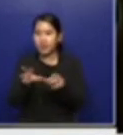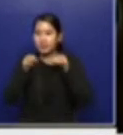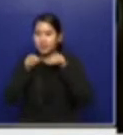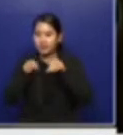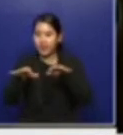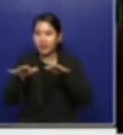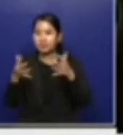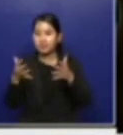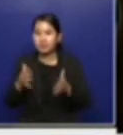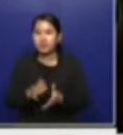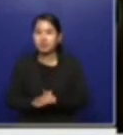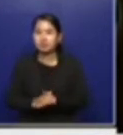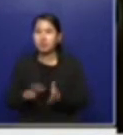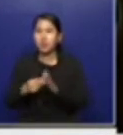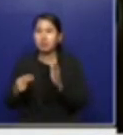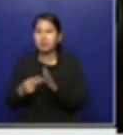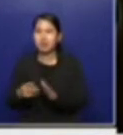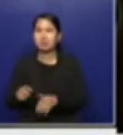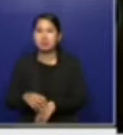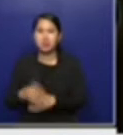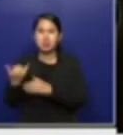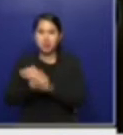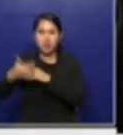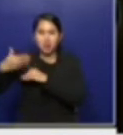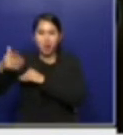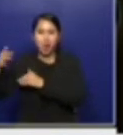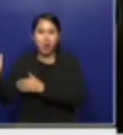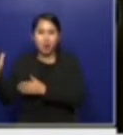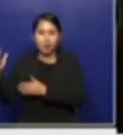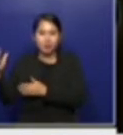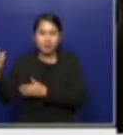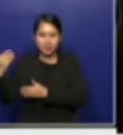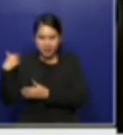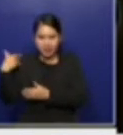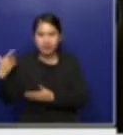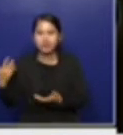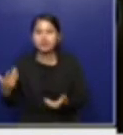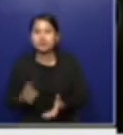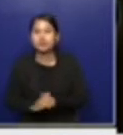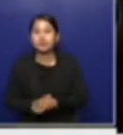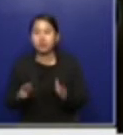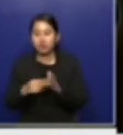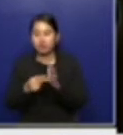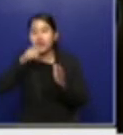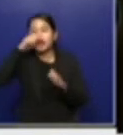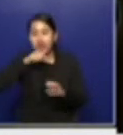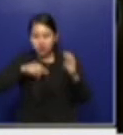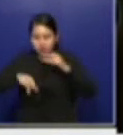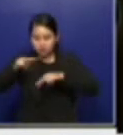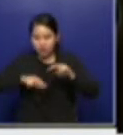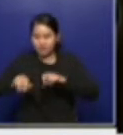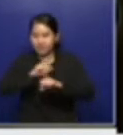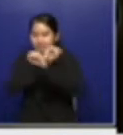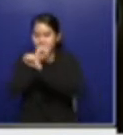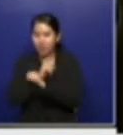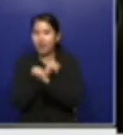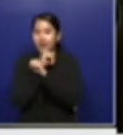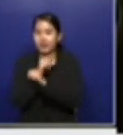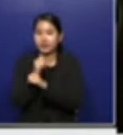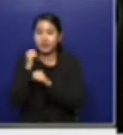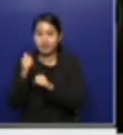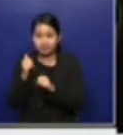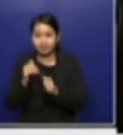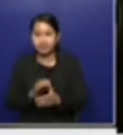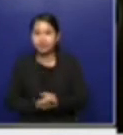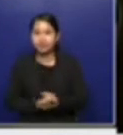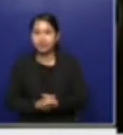เว้นที่นำเข้ามาเท่านั้นเองเพราะฉะนั้นในประเทศไทยเนี่ยคุมให้อยู่อย่าให้มีเข้ามาแล้วก็กังว